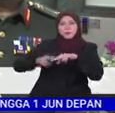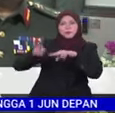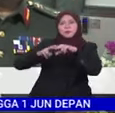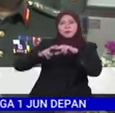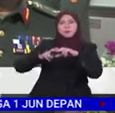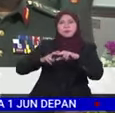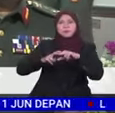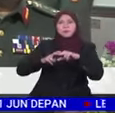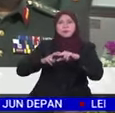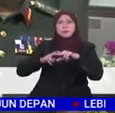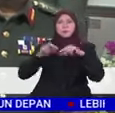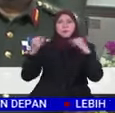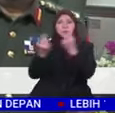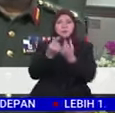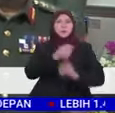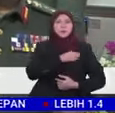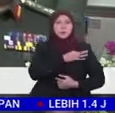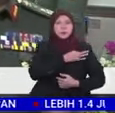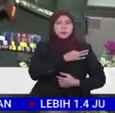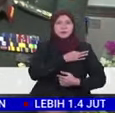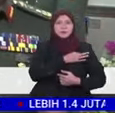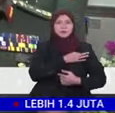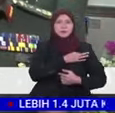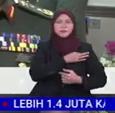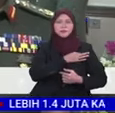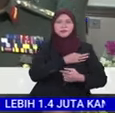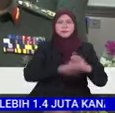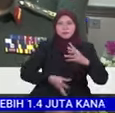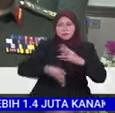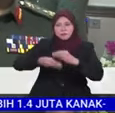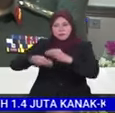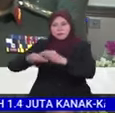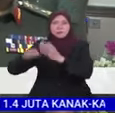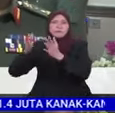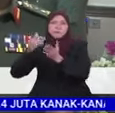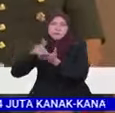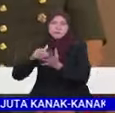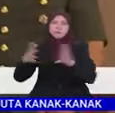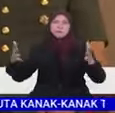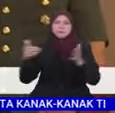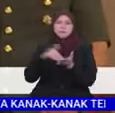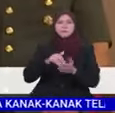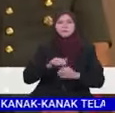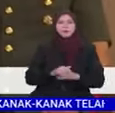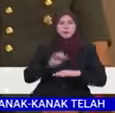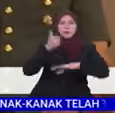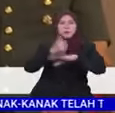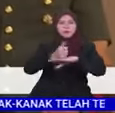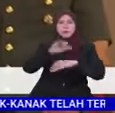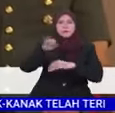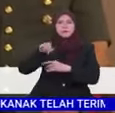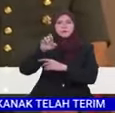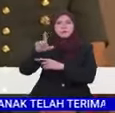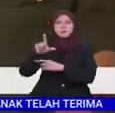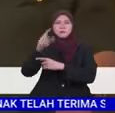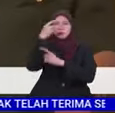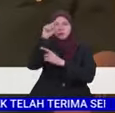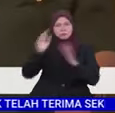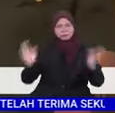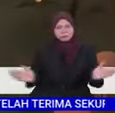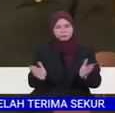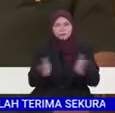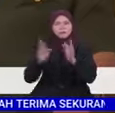teruske Learning Kita Hapus satu persatu reguler f1as kekuatannya jadwal ditubuhkan di setiap negeri bagi menggalakkan